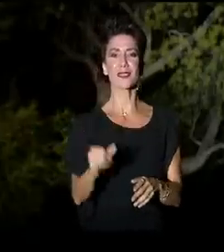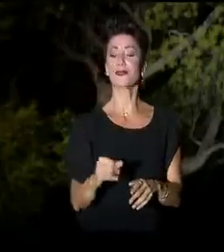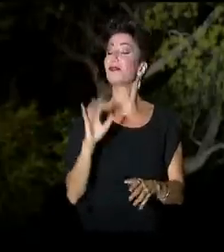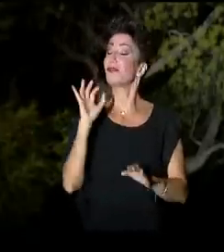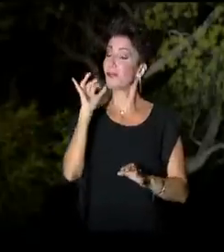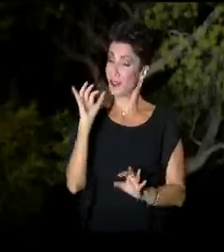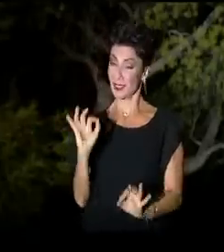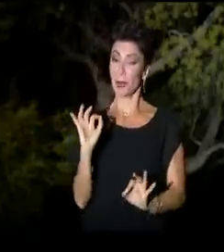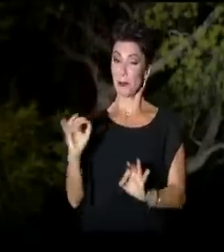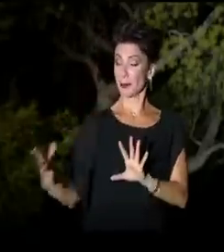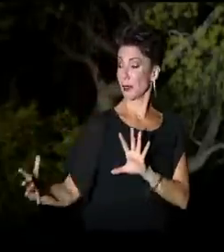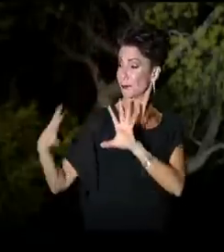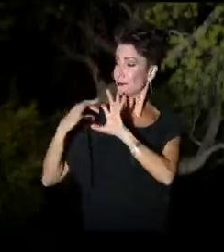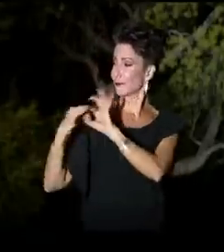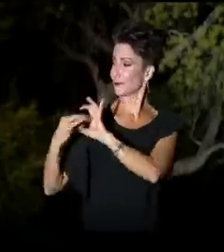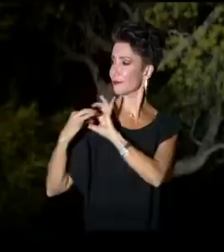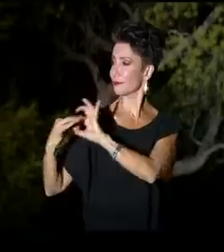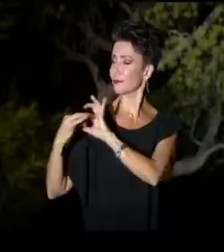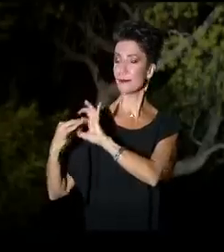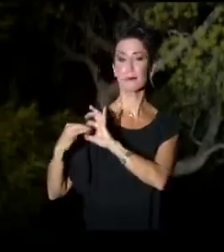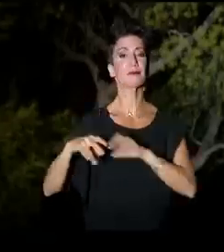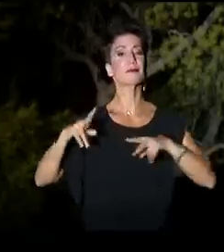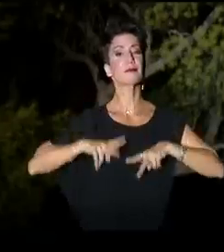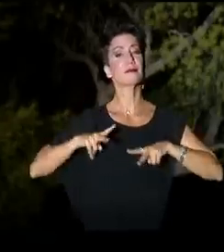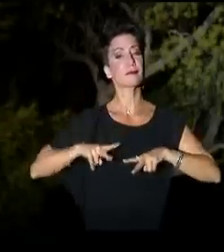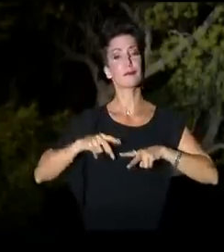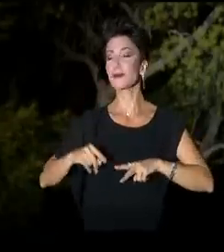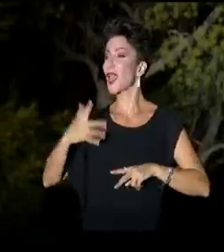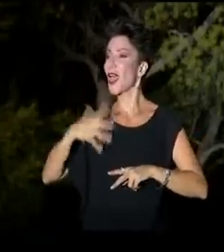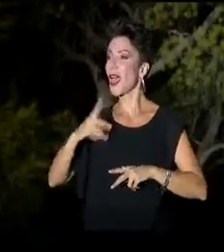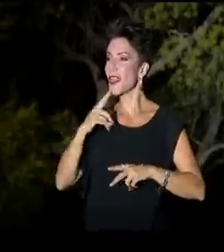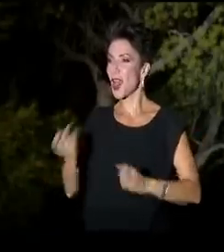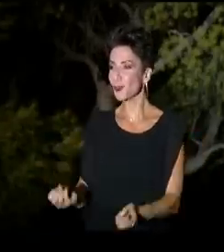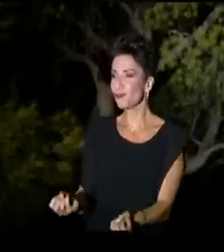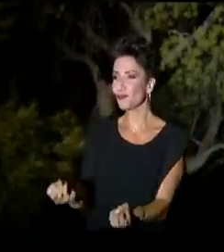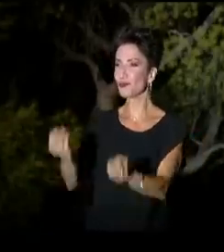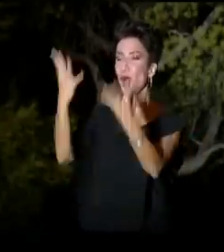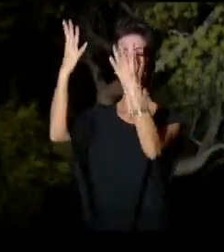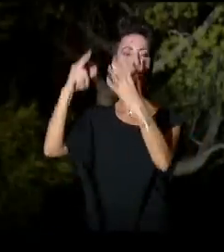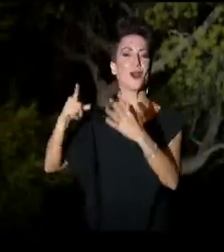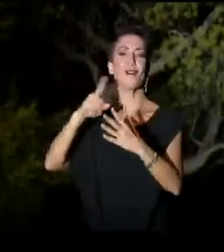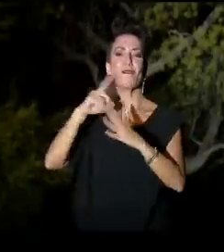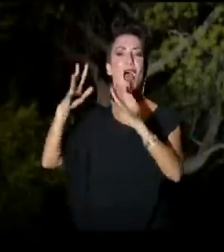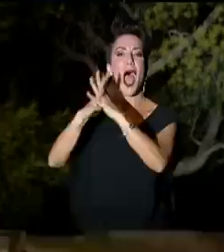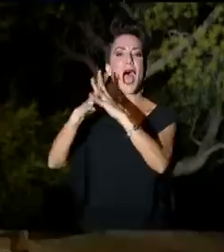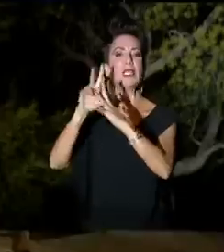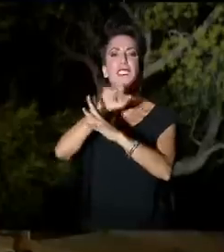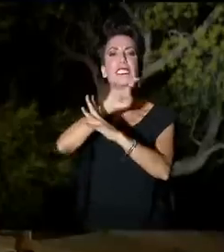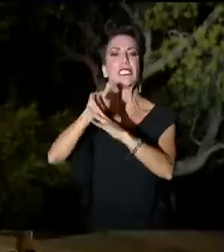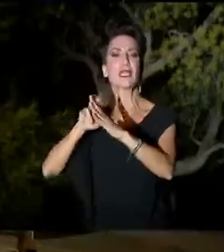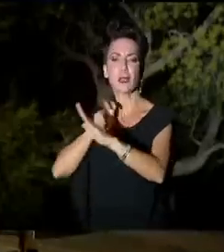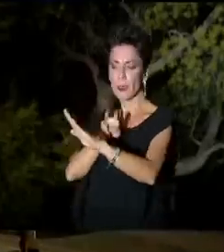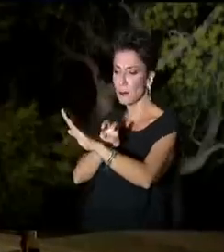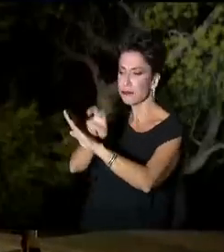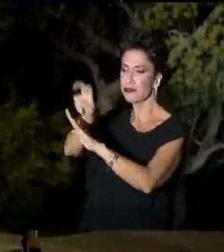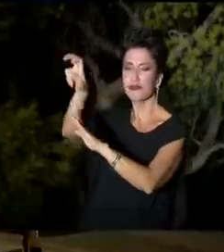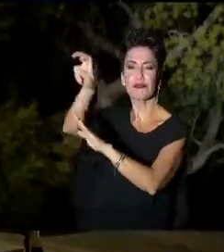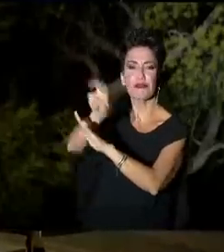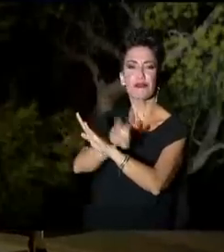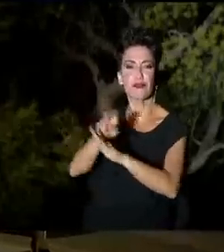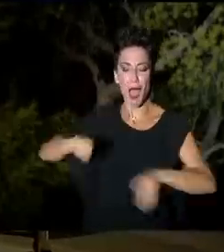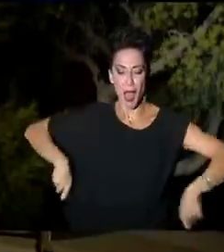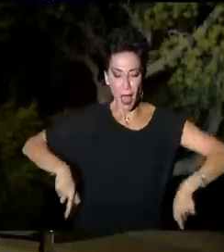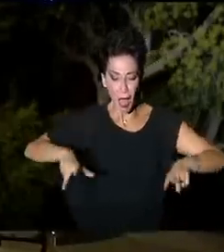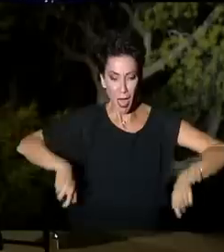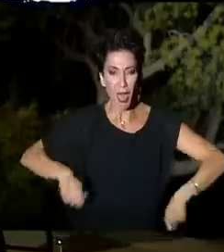πολιτεία, είναι να αποδοθεί ο σύγχρονος πιο λειτουργικός ανελκυστήρας πλαγιάς για άτομα με κινητικές